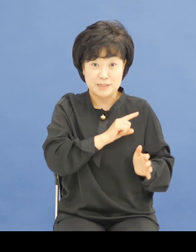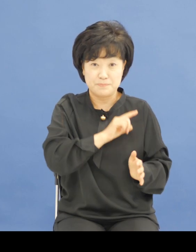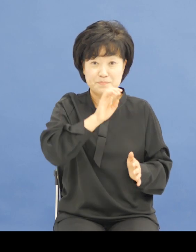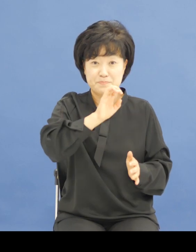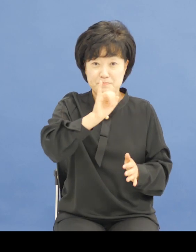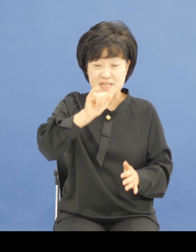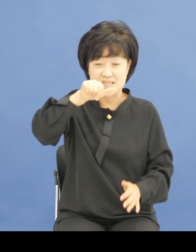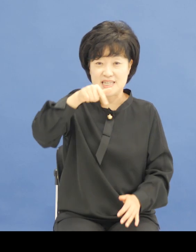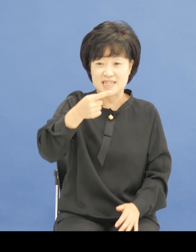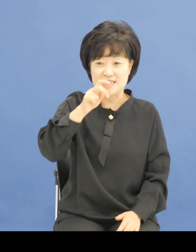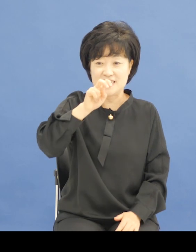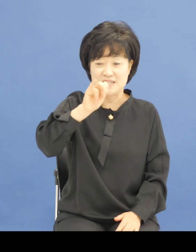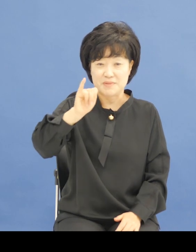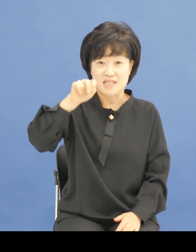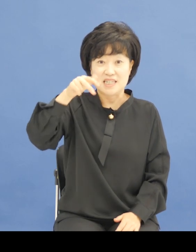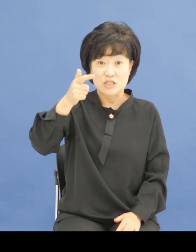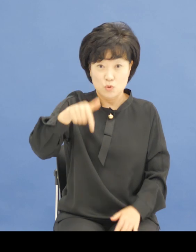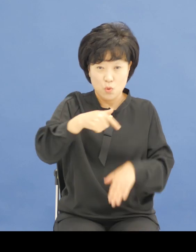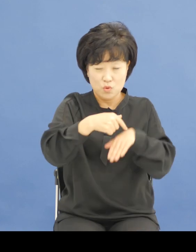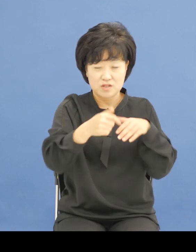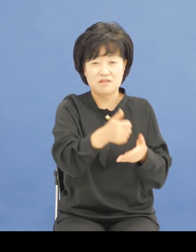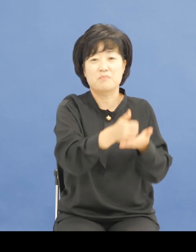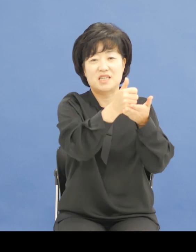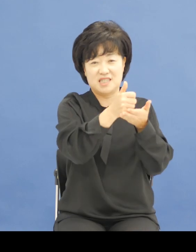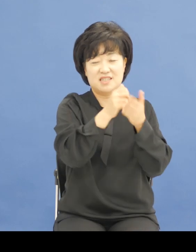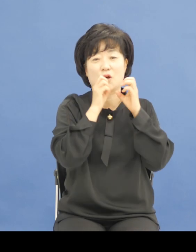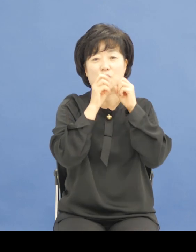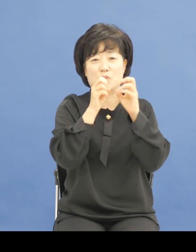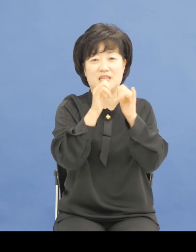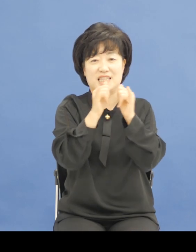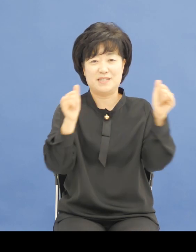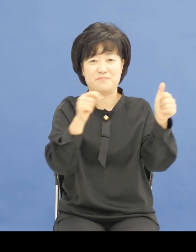어서 나오세요. 안녕하세요.